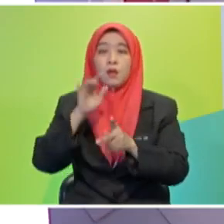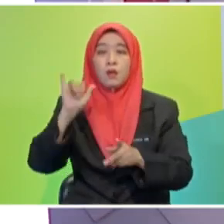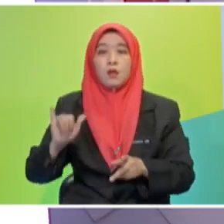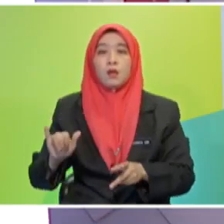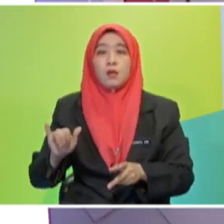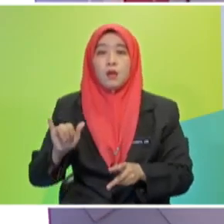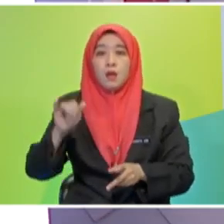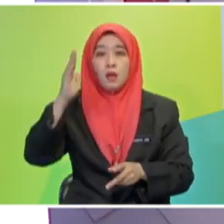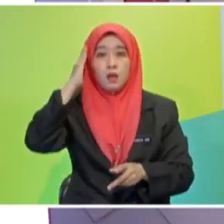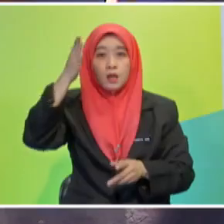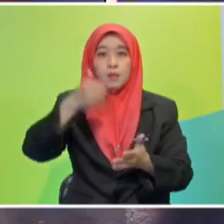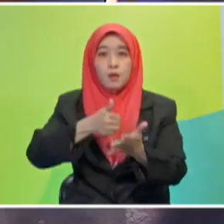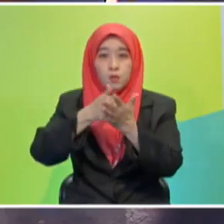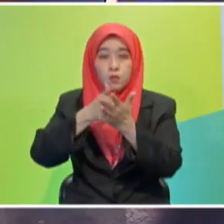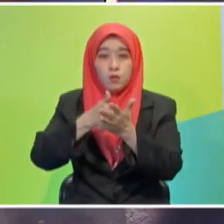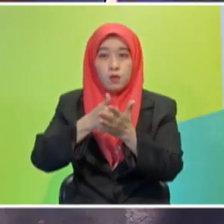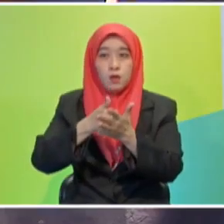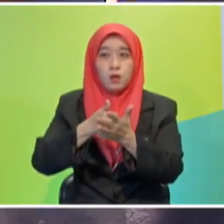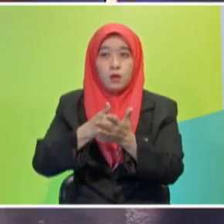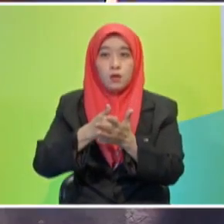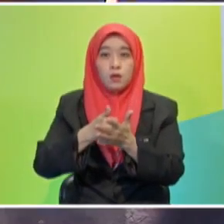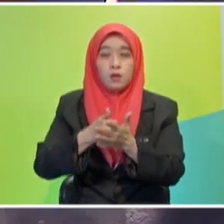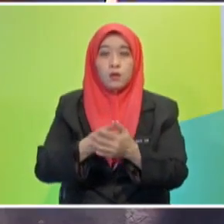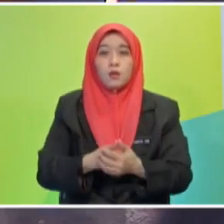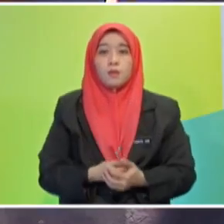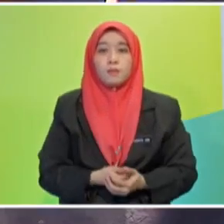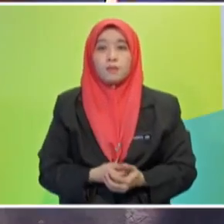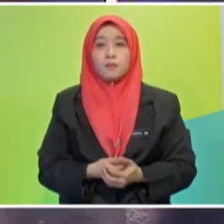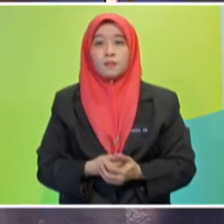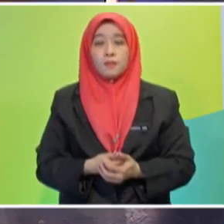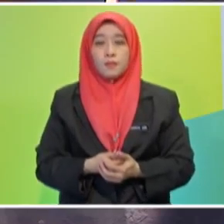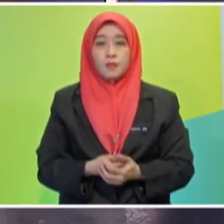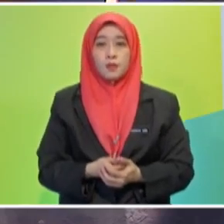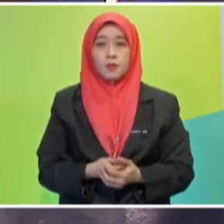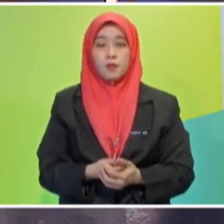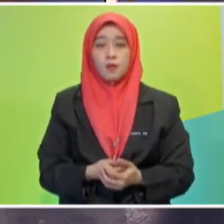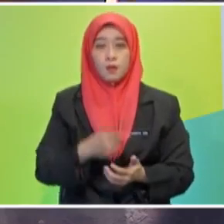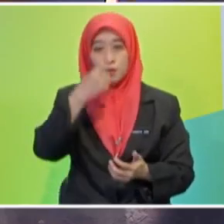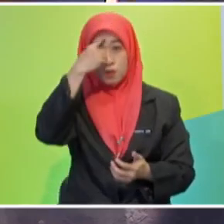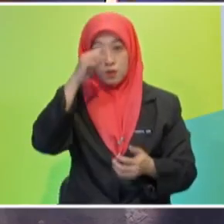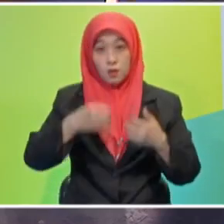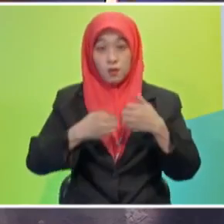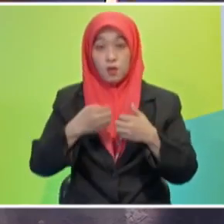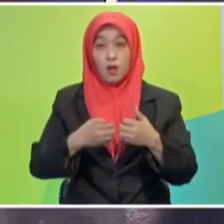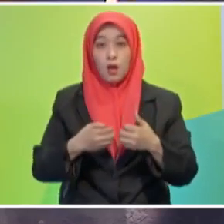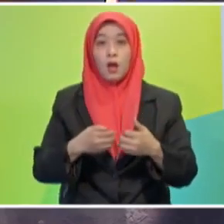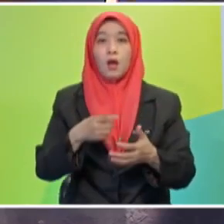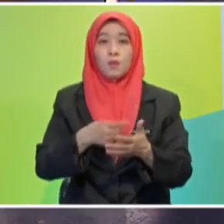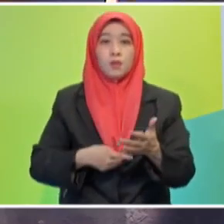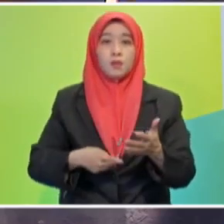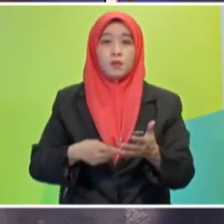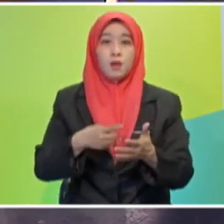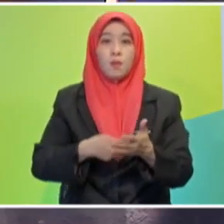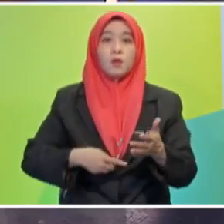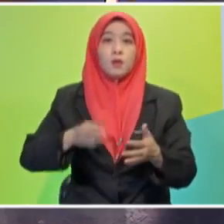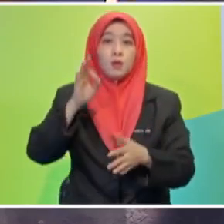lain. Baik, betul tak? Tak ada lagi kan? Tak ada lagi yang boleh. Mesin basuh. Okey. Jadi apa fungsi panel kawalan ni? Aiman boleh